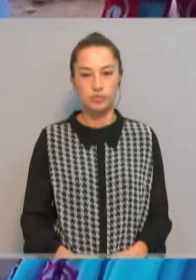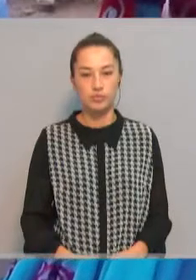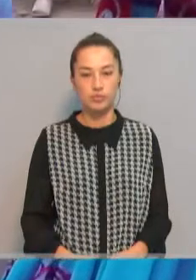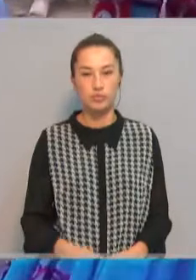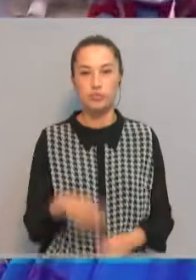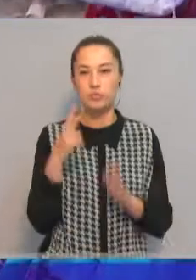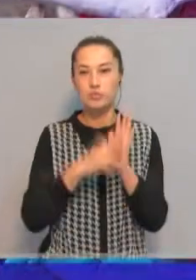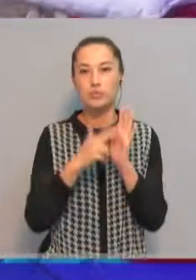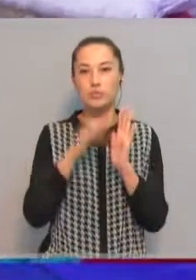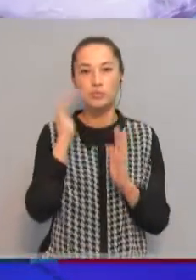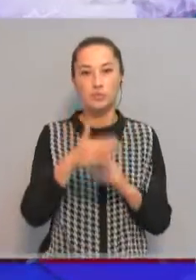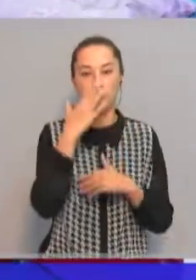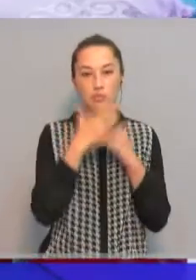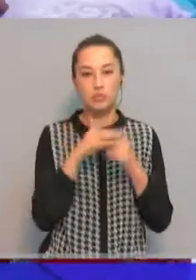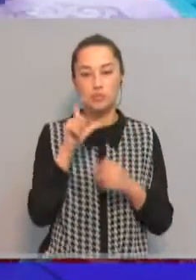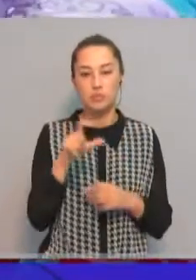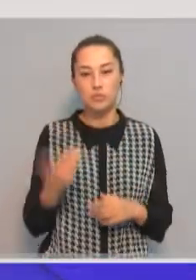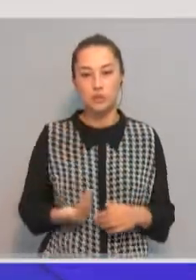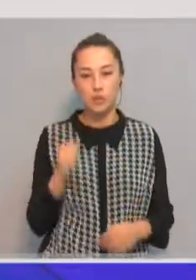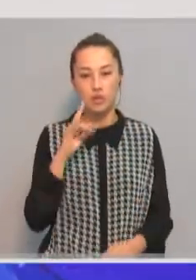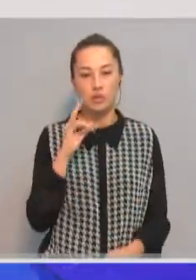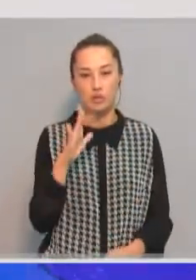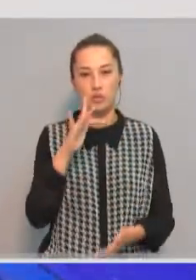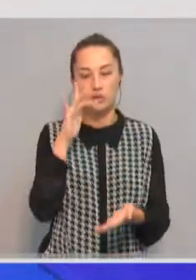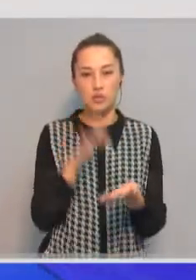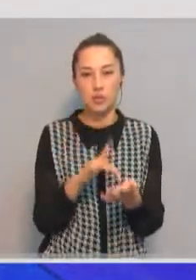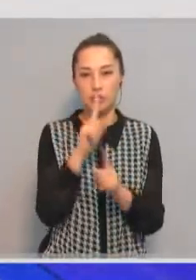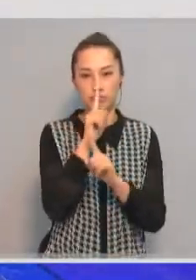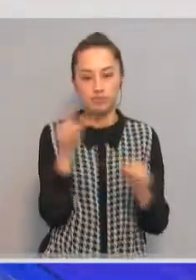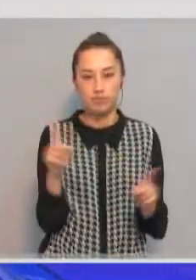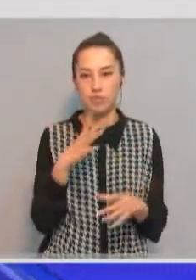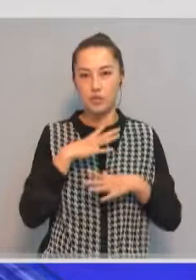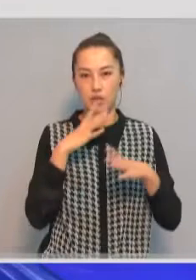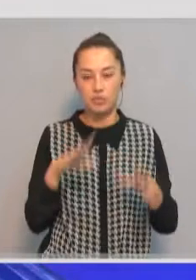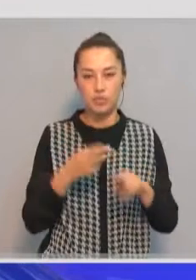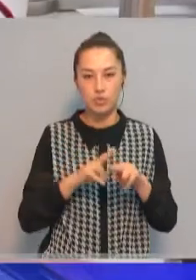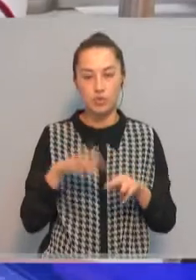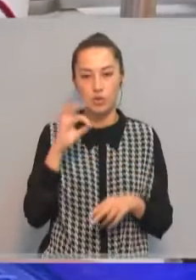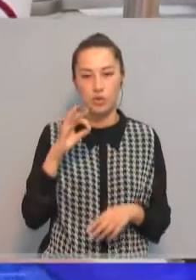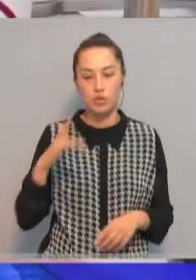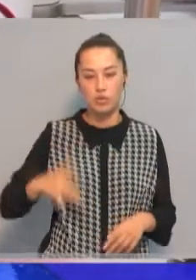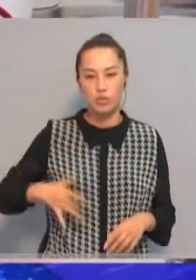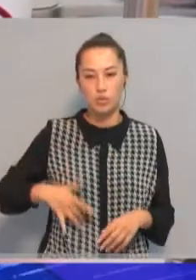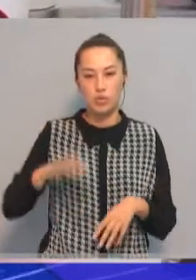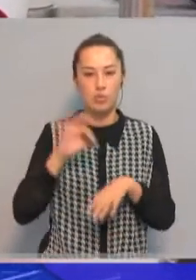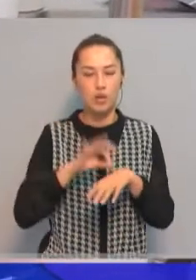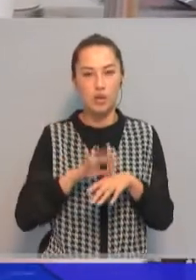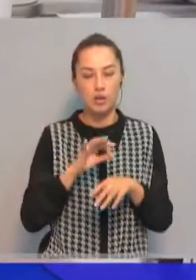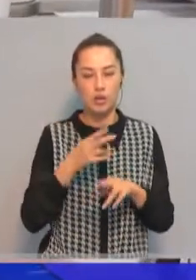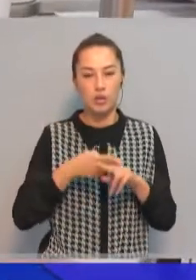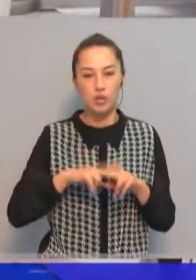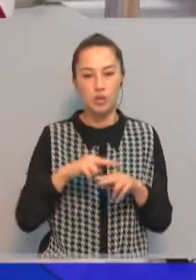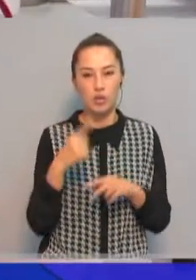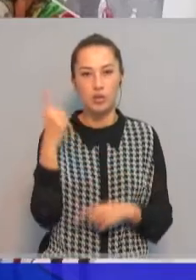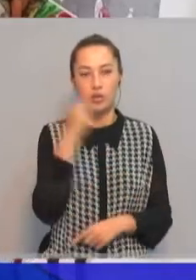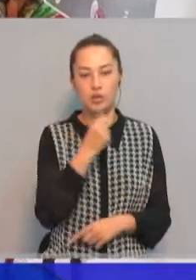Жалпы 80 мыңға жуық тұрғыны бар Арыста бұған дейін мұндай орталық болмаған. Созылмалы бүйрек жеткіліксіздігі дертіне шалдыққан азаматтар